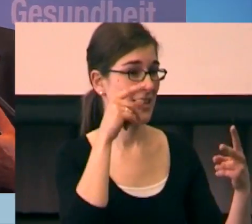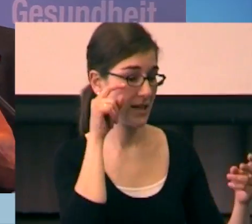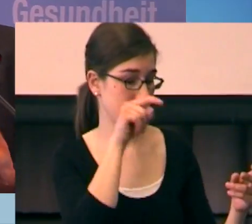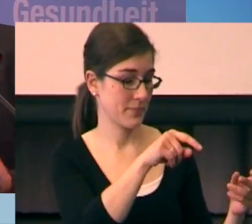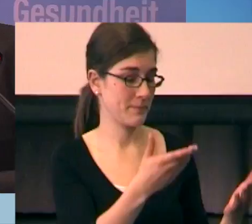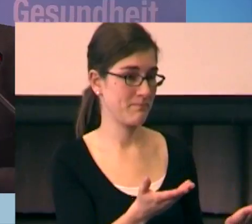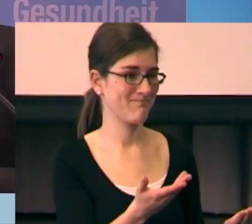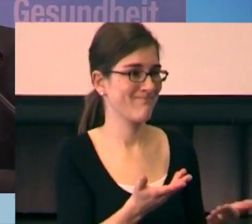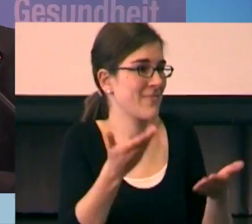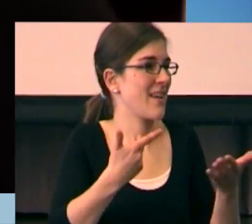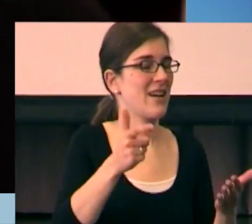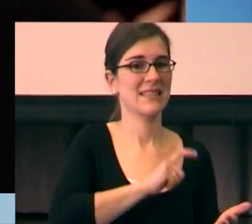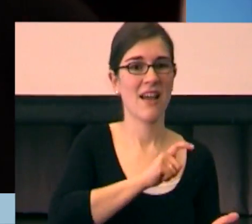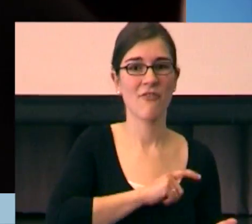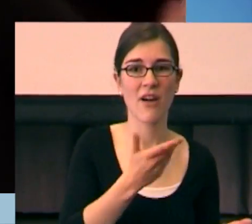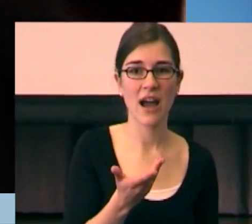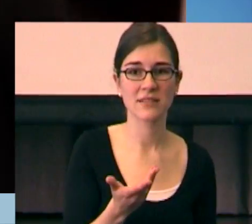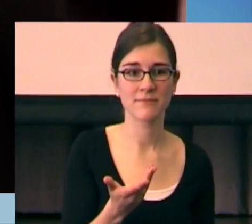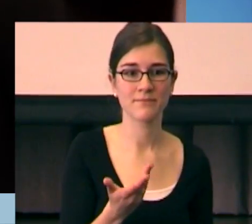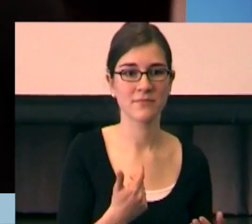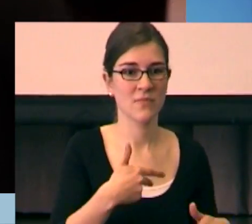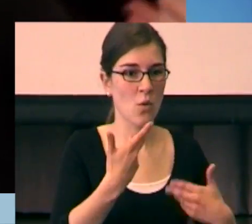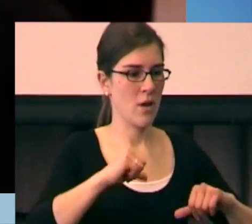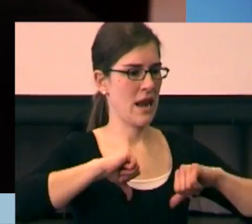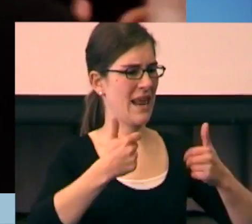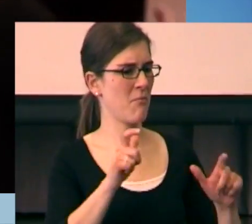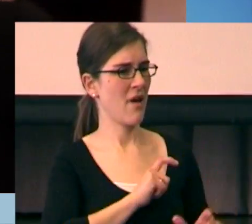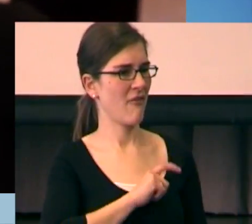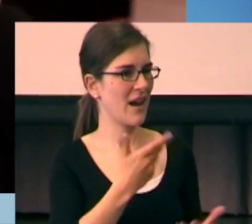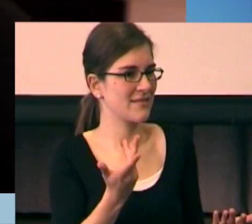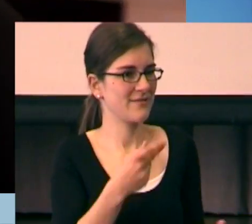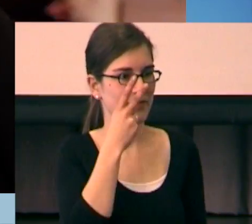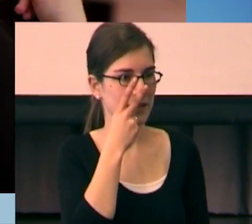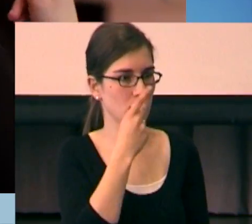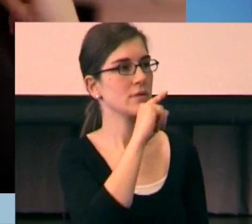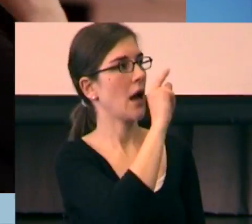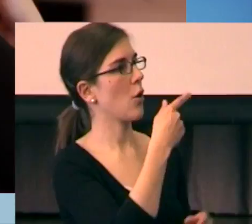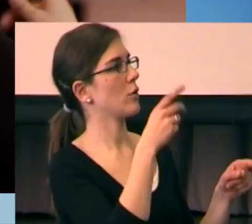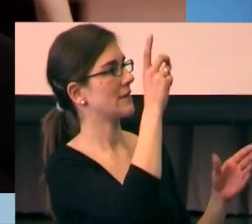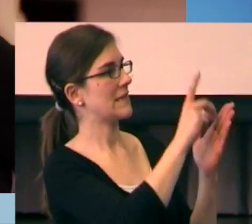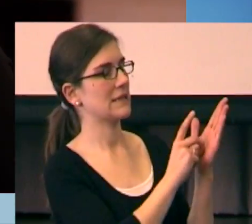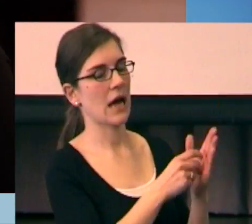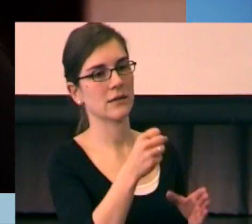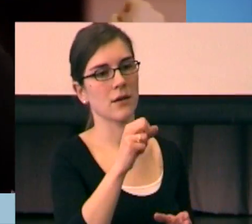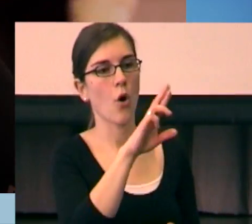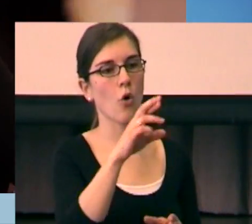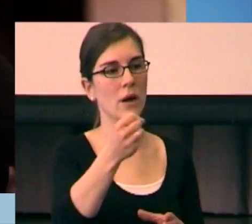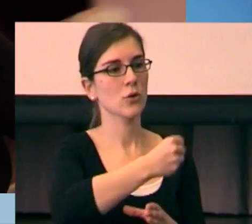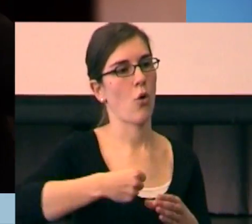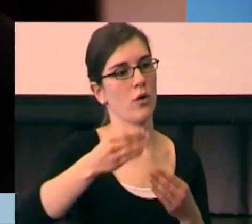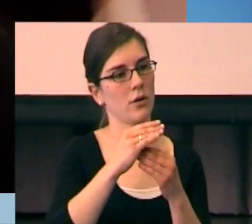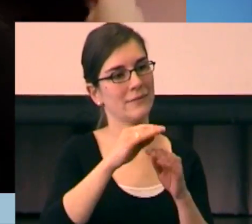erwarten wir vom Leben eigentlich, was müssen wir erwarten vom Leben. Das sind auch Daten vom Robert-Koch-Institut. Unsere Lebenserwartung.